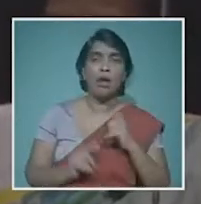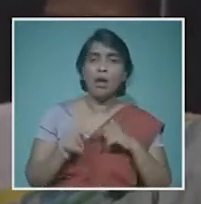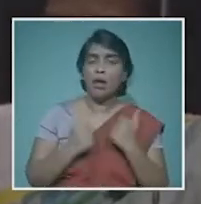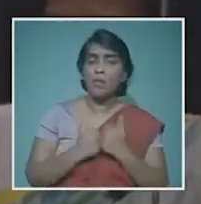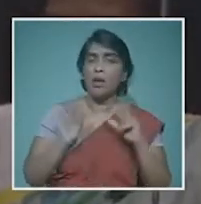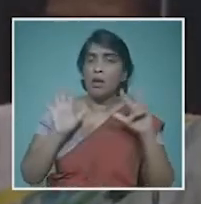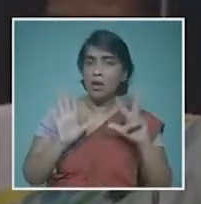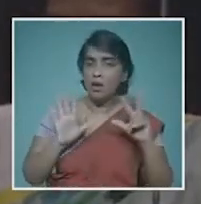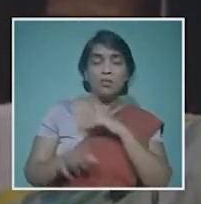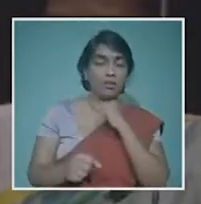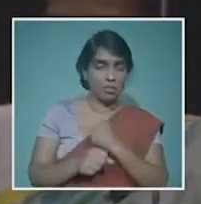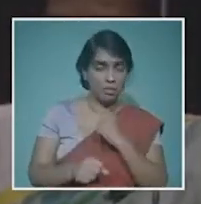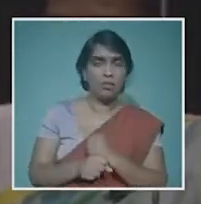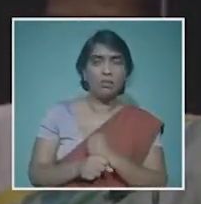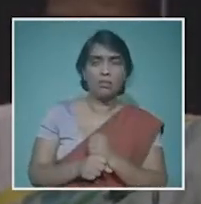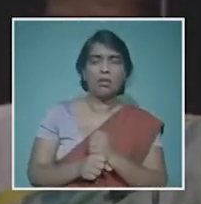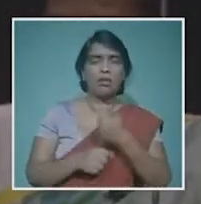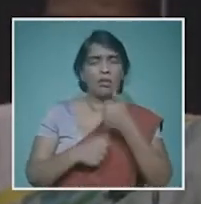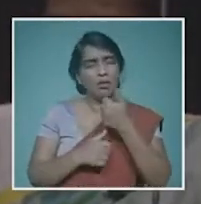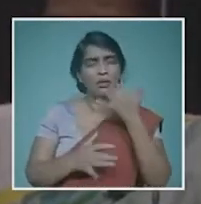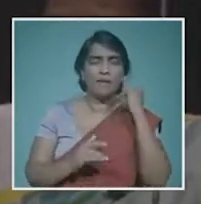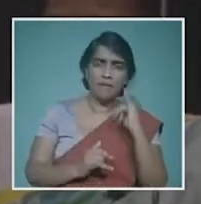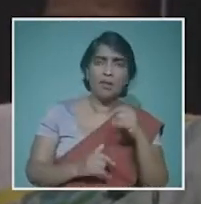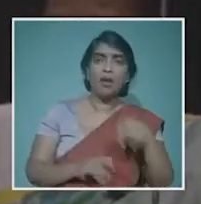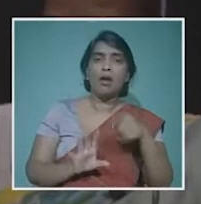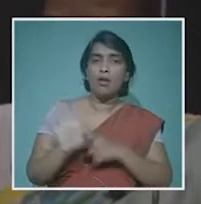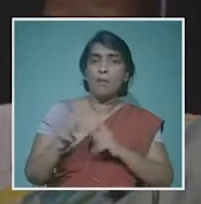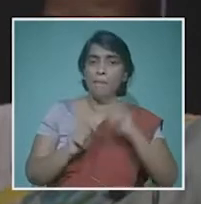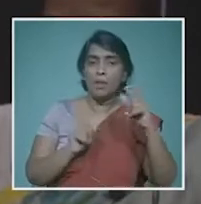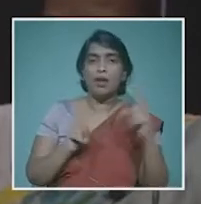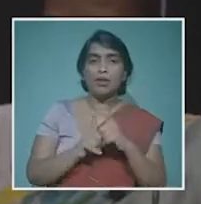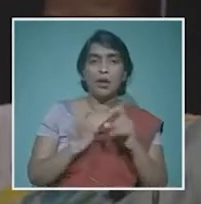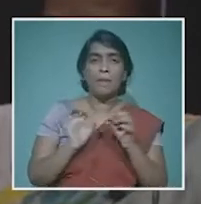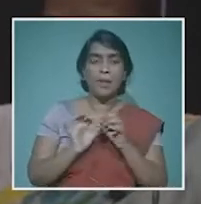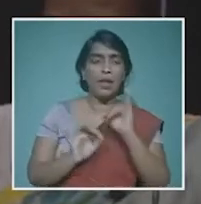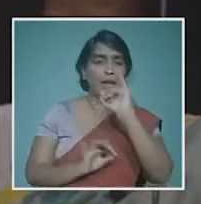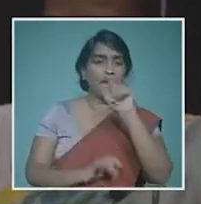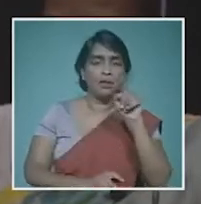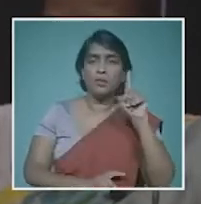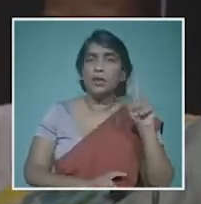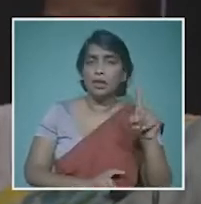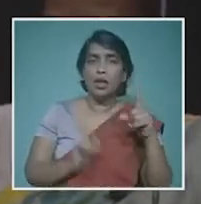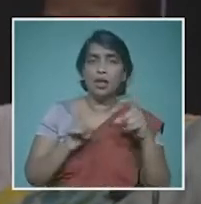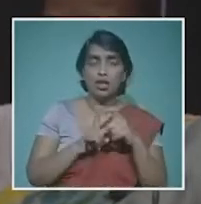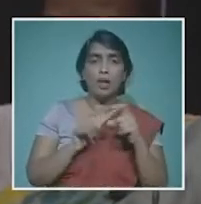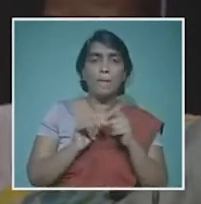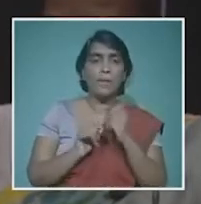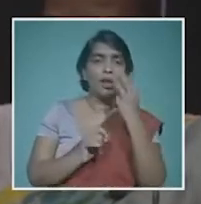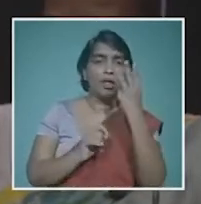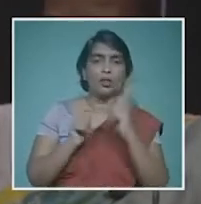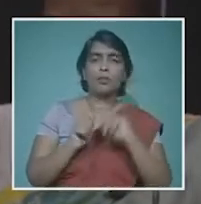8 වෙනිදා වෙනකොට ඒ ආණ්ඩුව හරි වැරදි හරි මේ අවුරුද්දට ගෙවන්න තිබුණ ඩොලර් බිලියන 6.1යි. ඩොලර් බිලියන 3ක් ගෙවලා